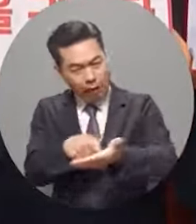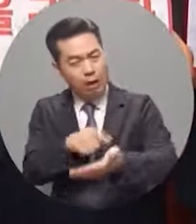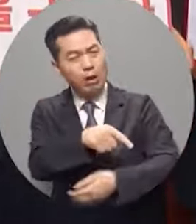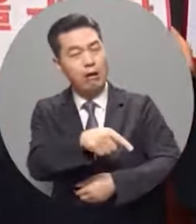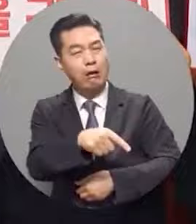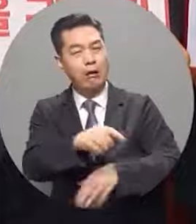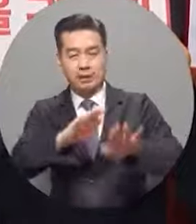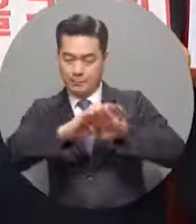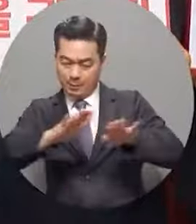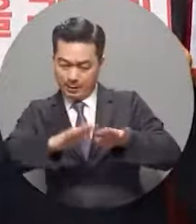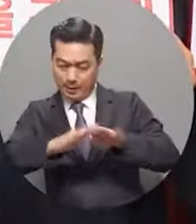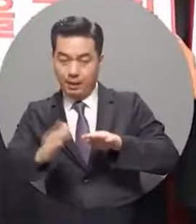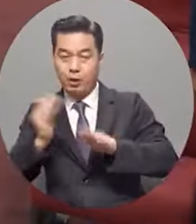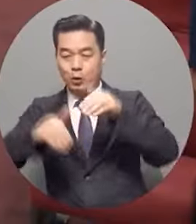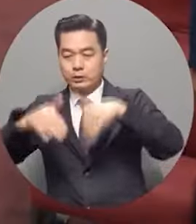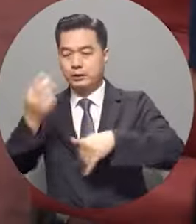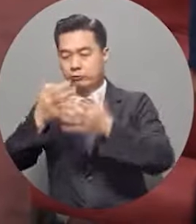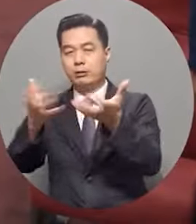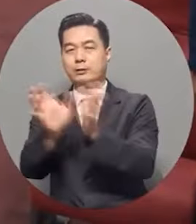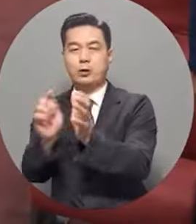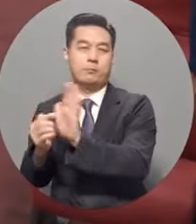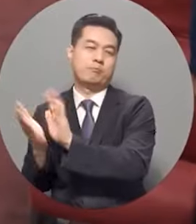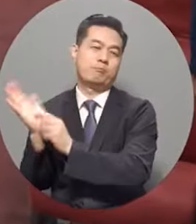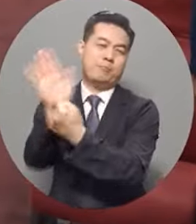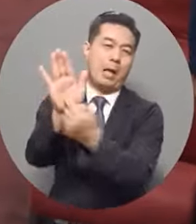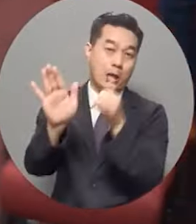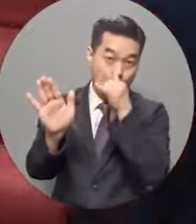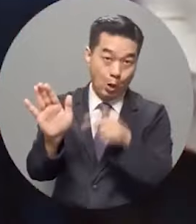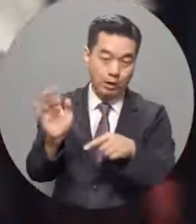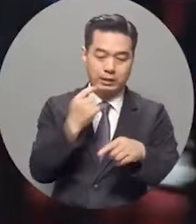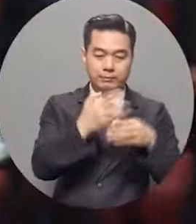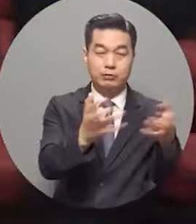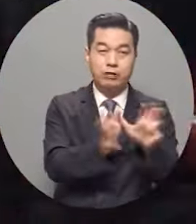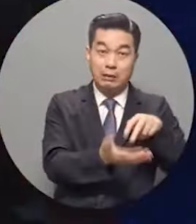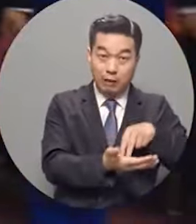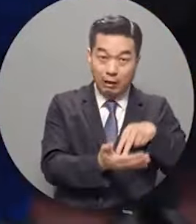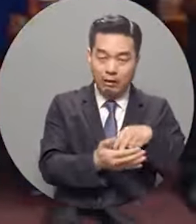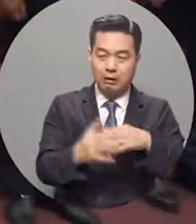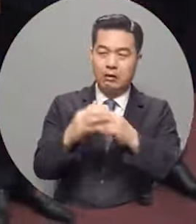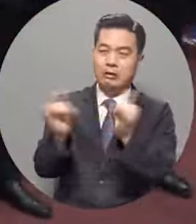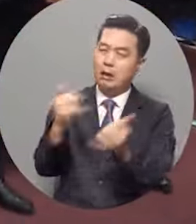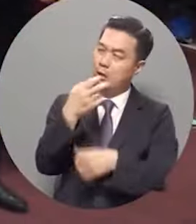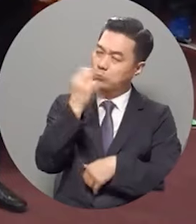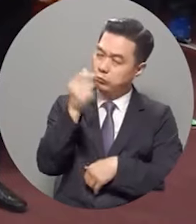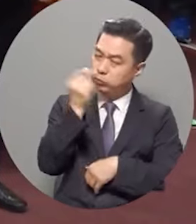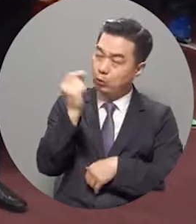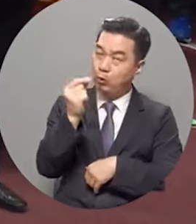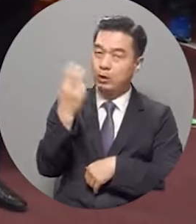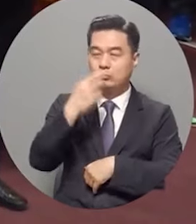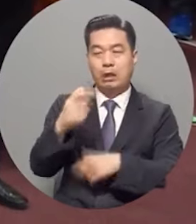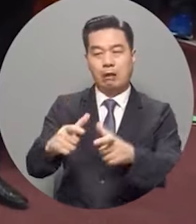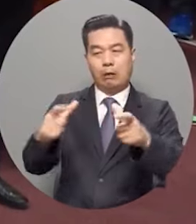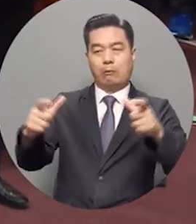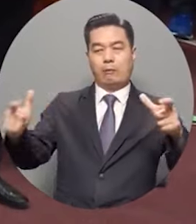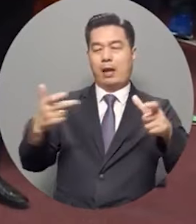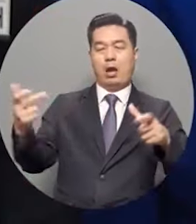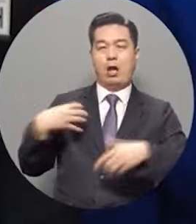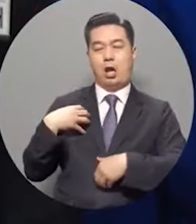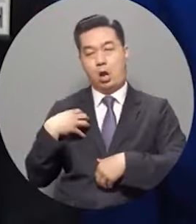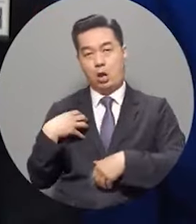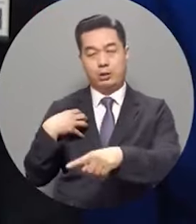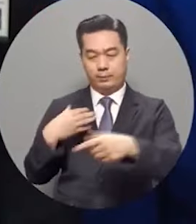무마에 공수처를 내세우고 있고 민주당은 공수처 인력 사정상 수사 규모가 너무 크다며 공수처가